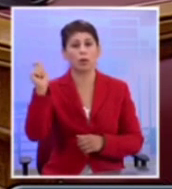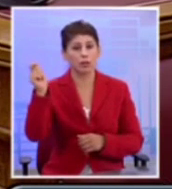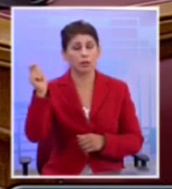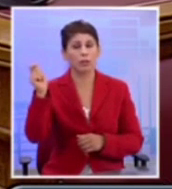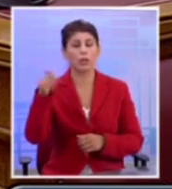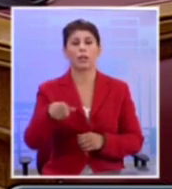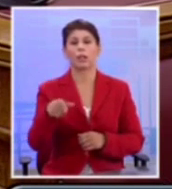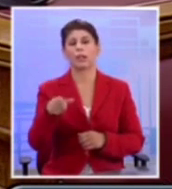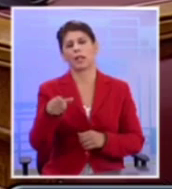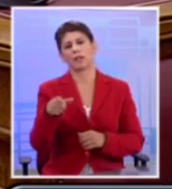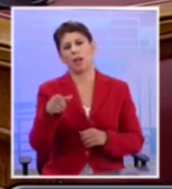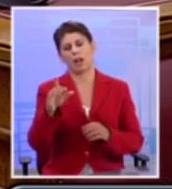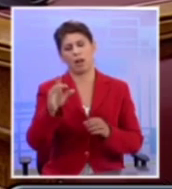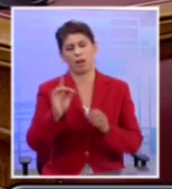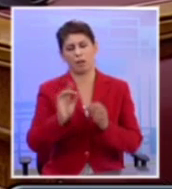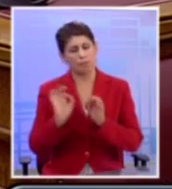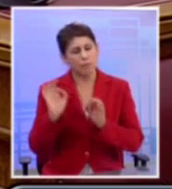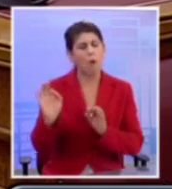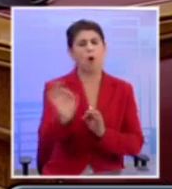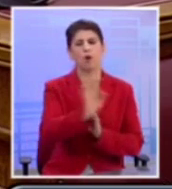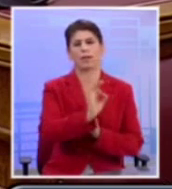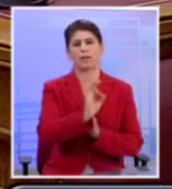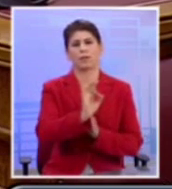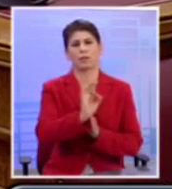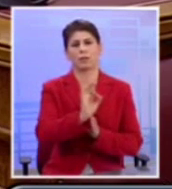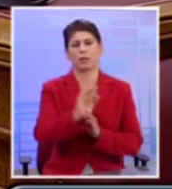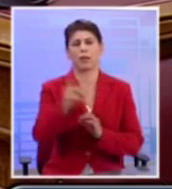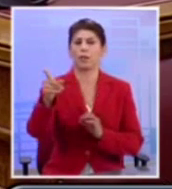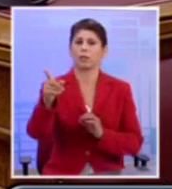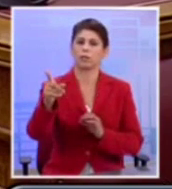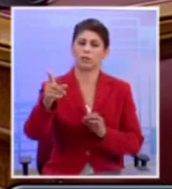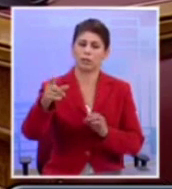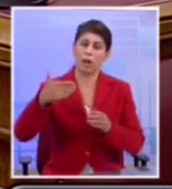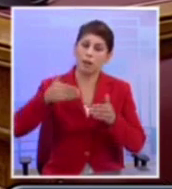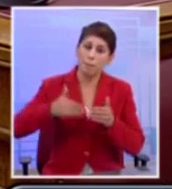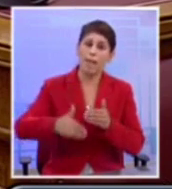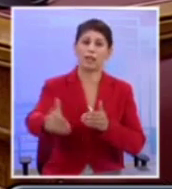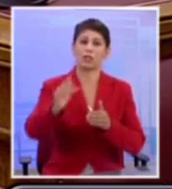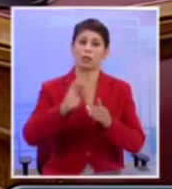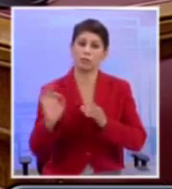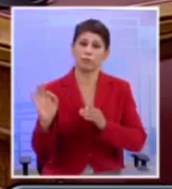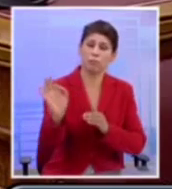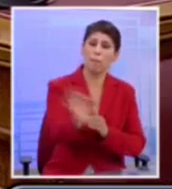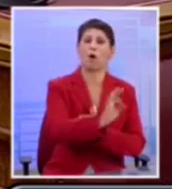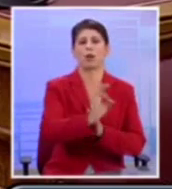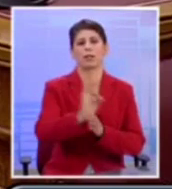for social security funds and contagion, but as time passed, this possibility repined».